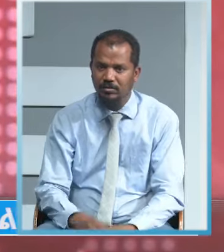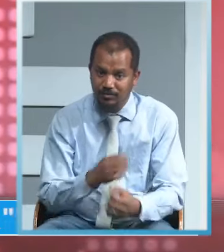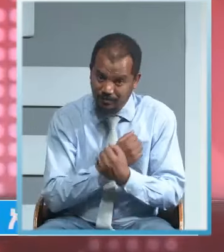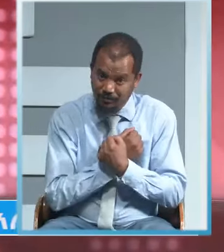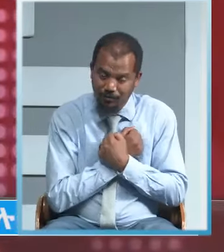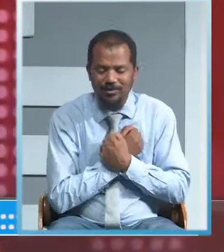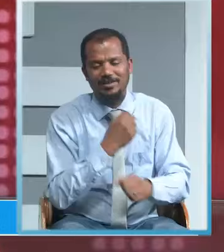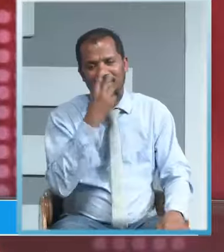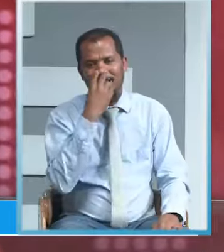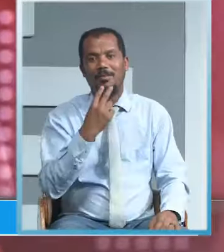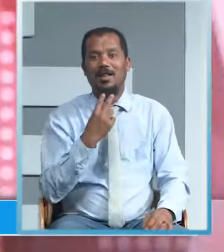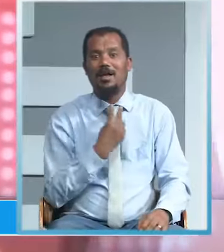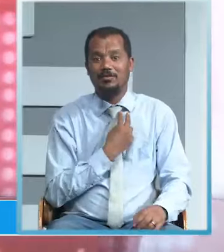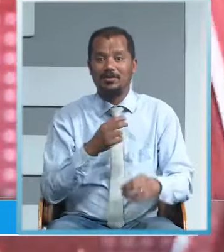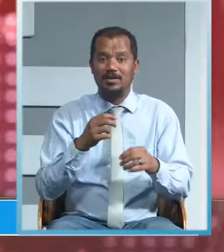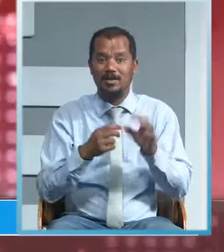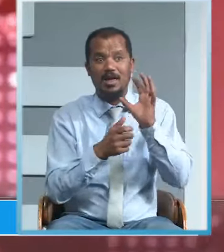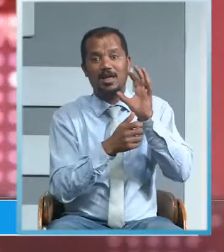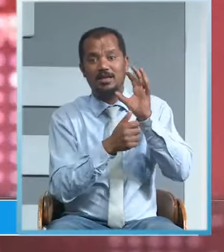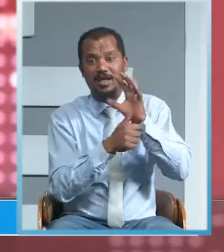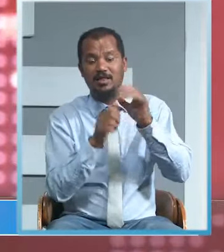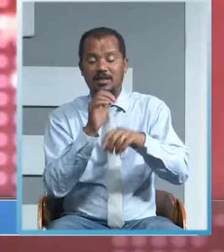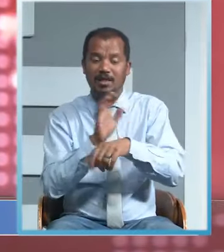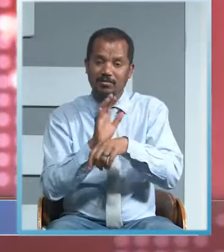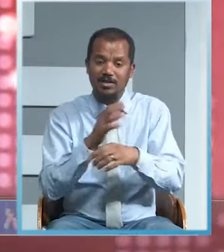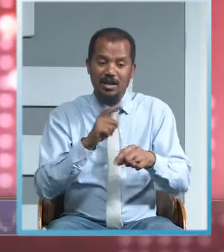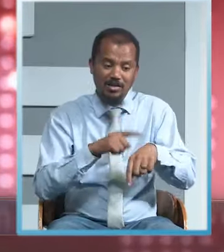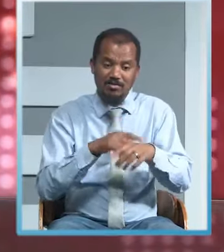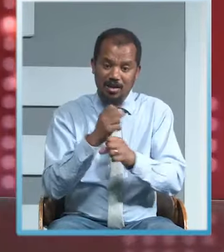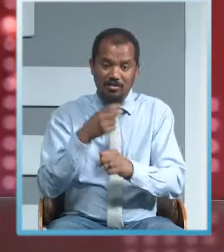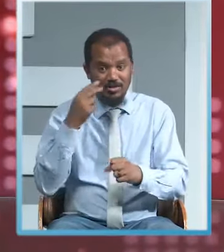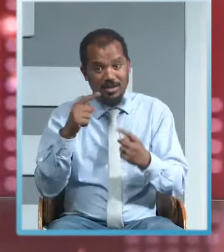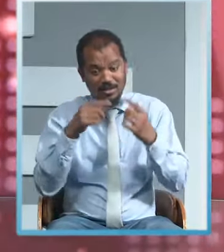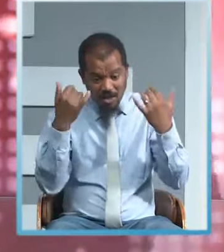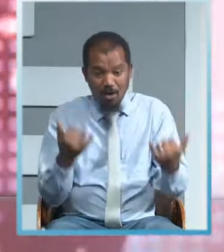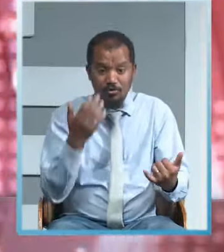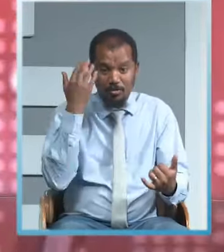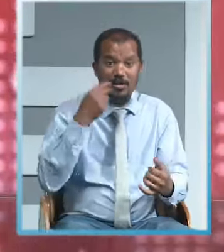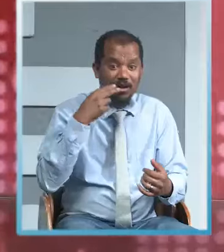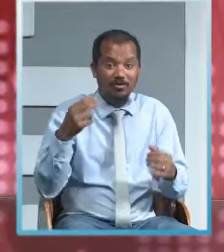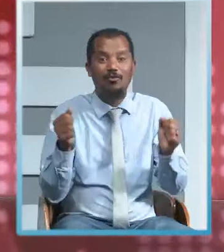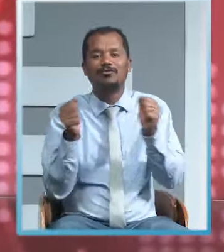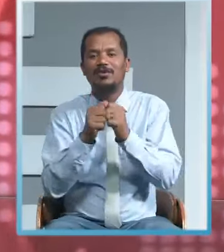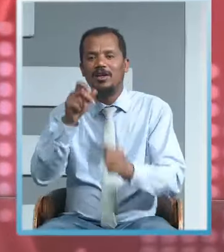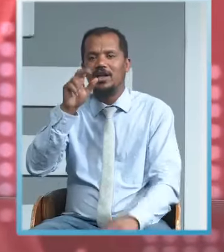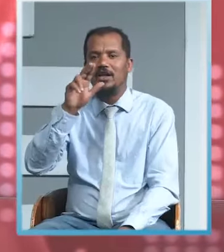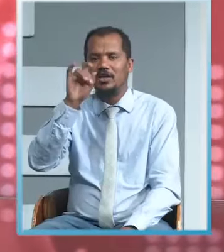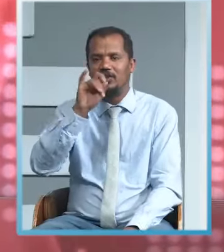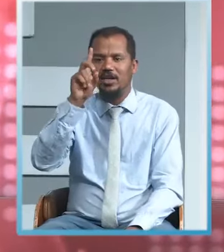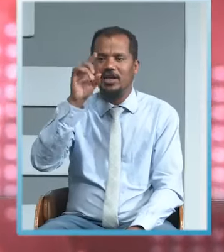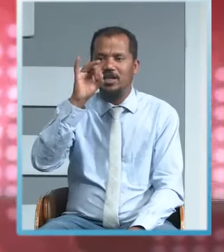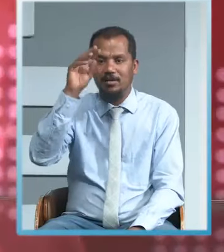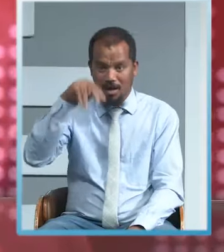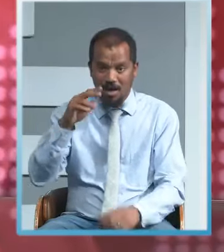ውድ ተመልካቾች ከኢሳት ቴሌቪዥን ለሰዓቱ ያዝነው ዜና እስካሁኑ ነበር። ከዜናዎቹ ጋር ደረጀ ይልማ